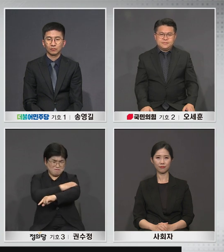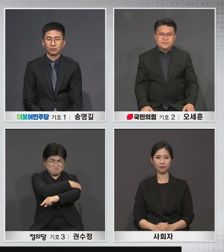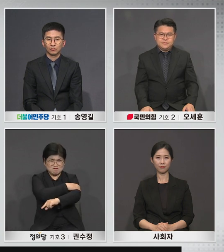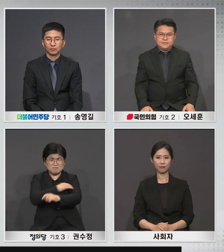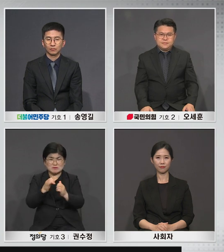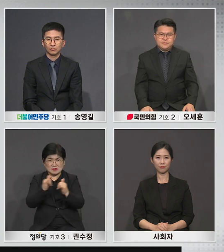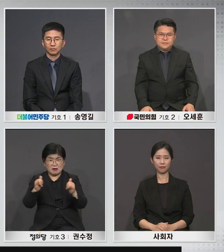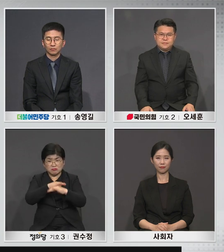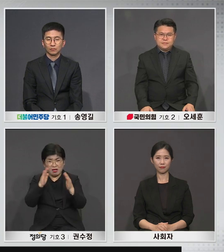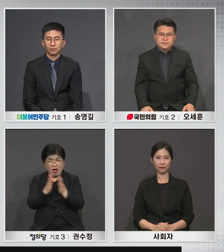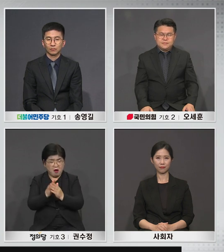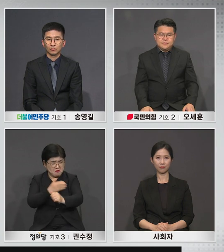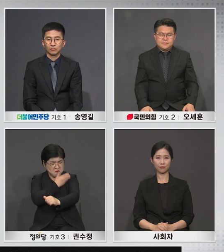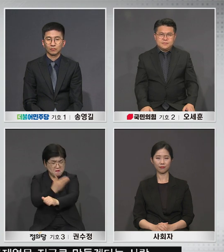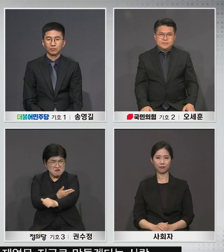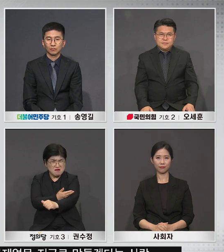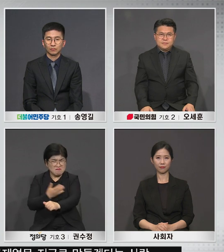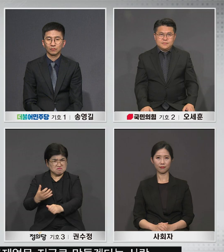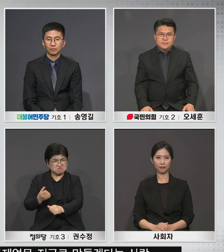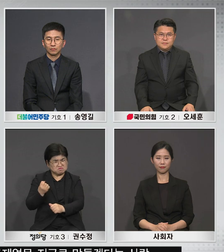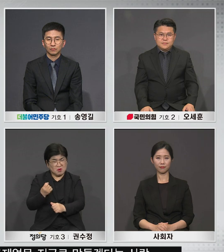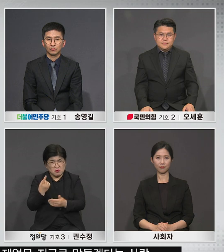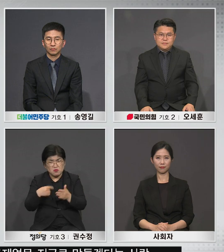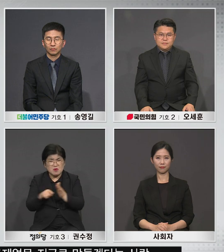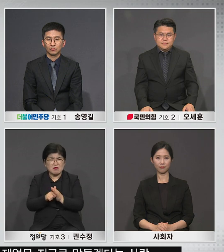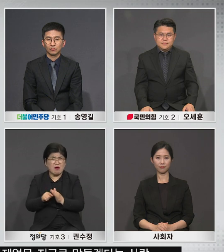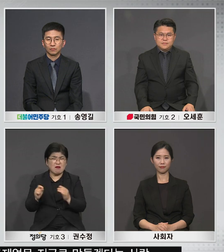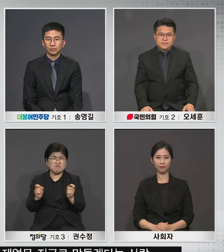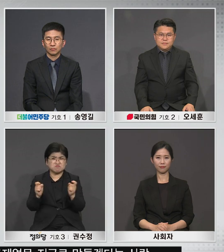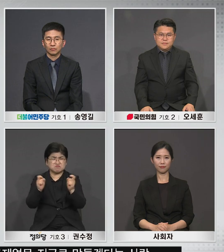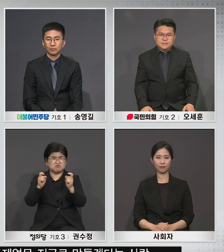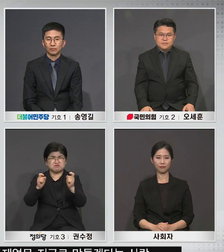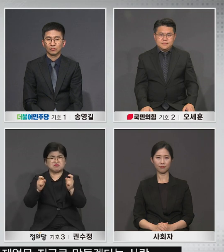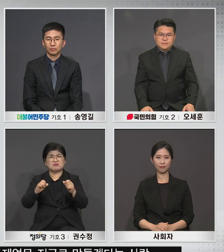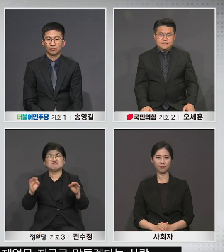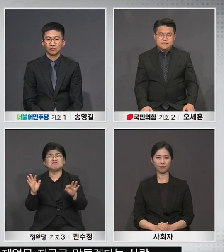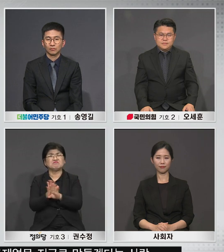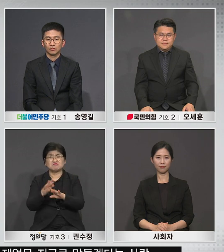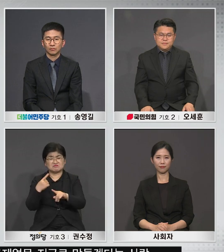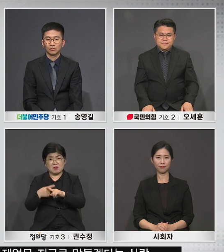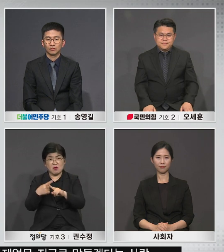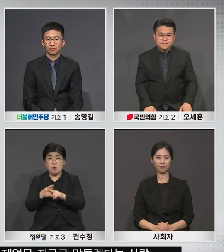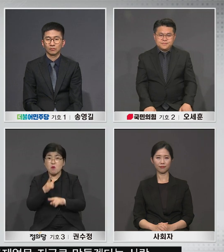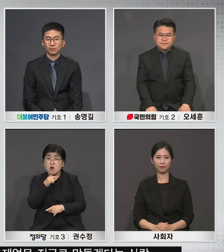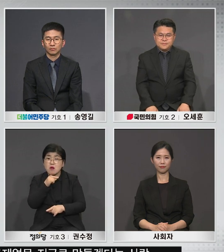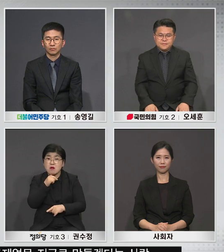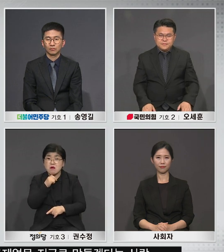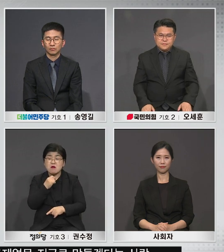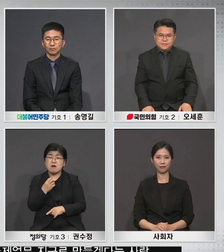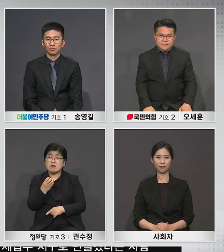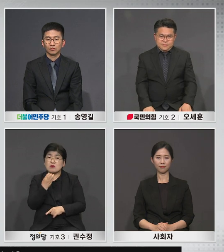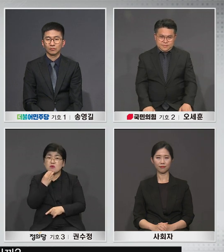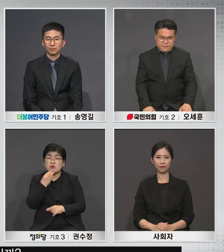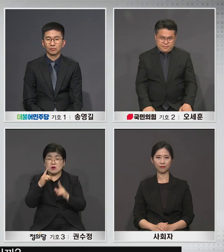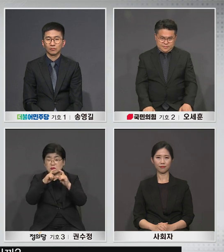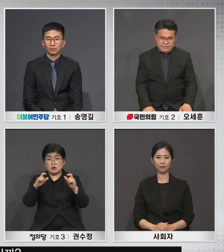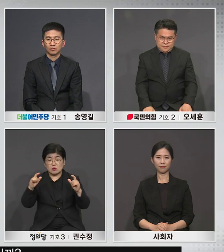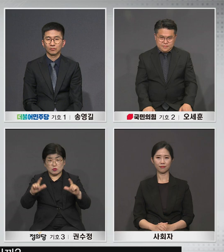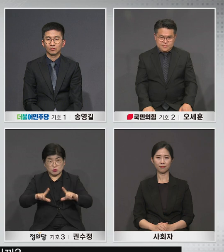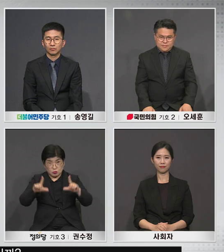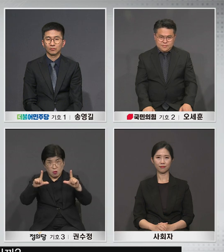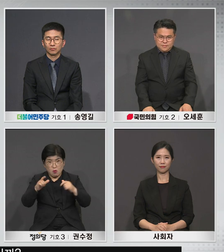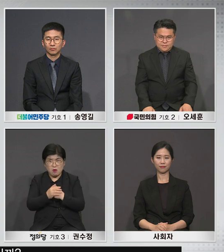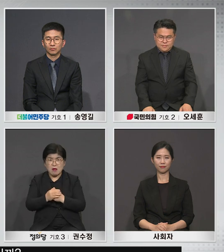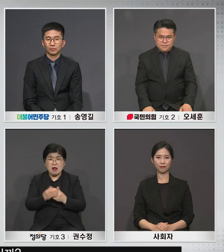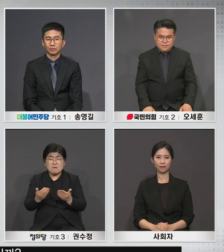지키는 다툼 속에서 민생은 사라졌습니다. 지난 월요일 서울 성동구에서는 발달장애를 앓던